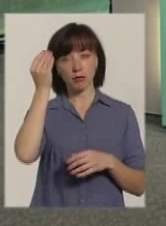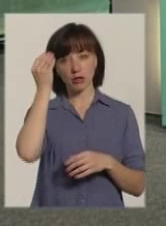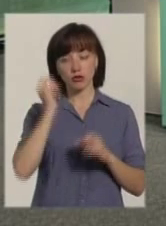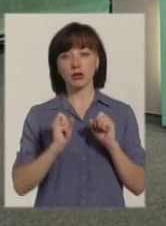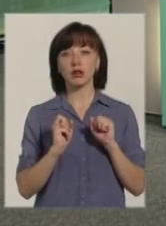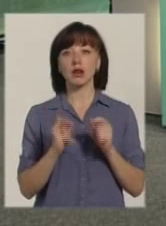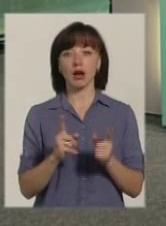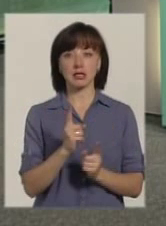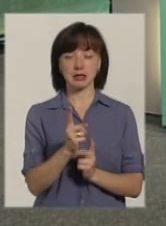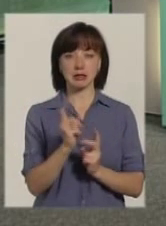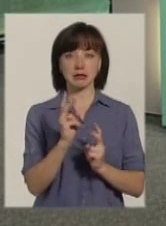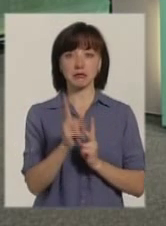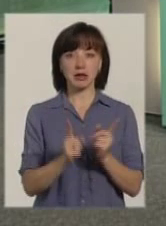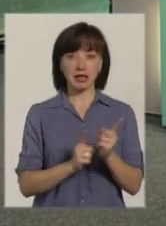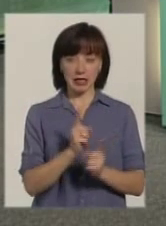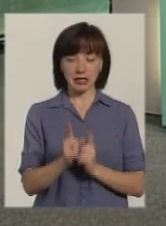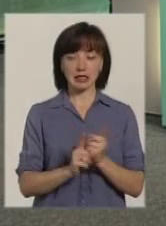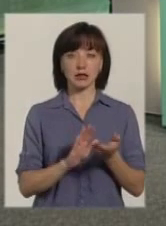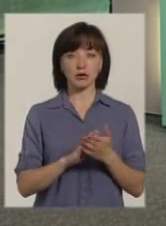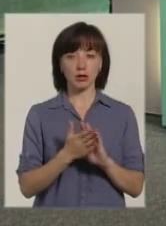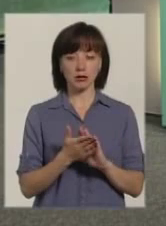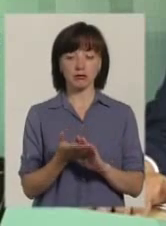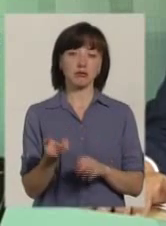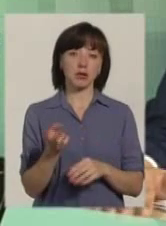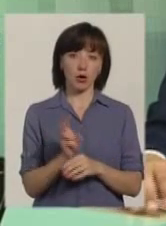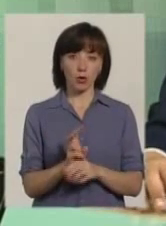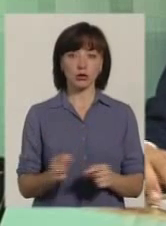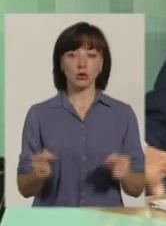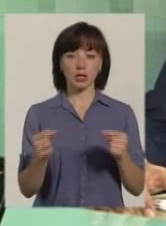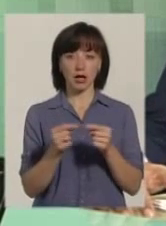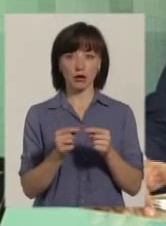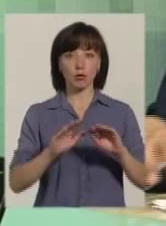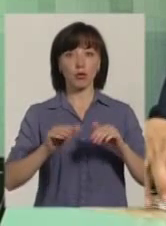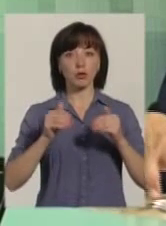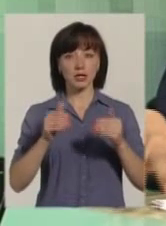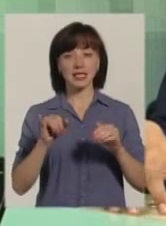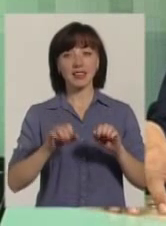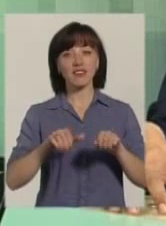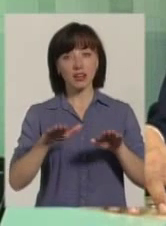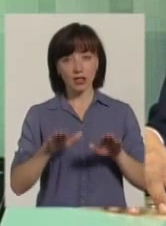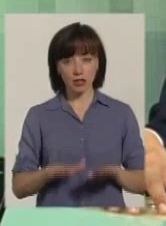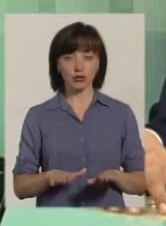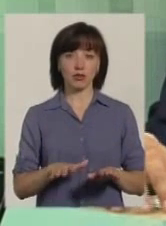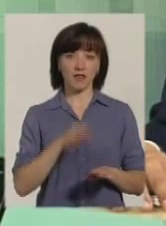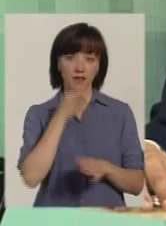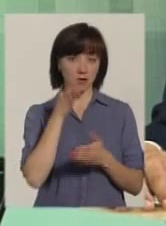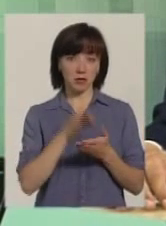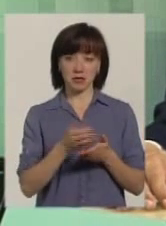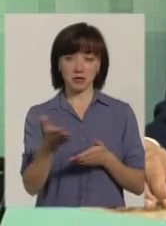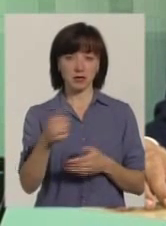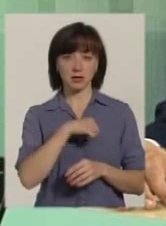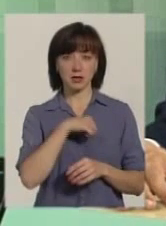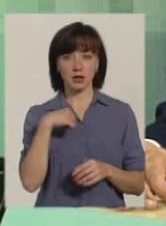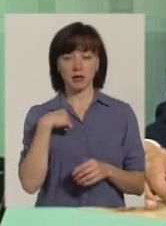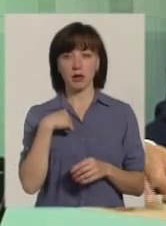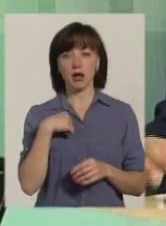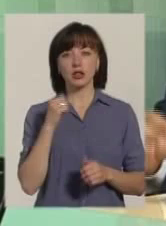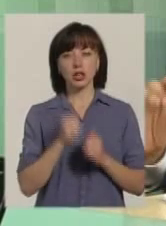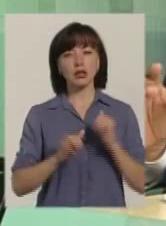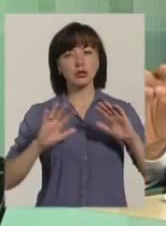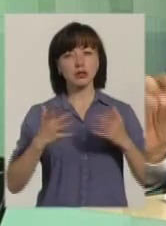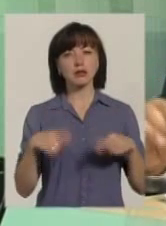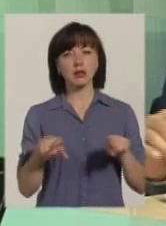як змінити ситуацію, приходь з конкретною пропозицією і вирішуй, і бери на себе цю відповідальність. Бо дуже часто стається